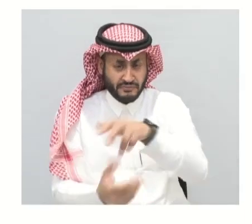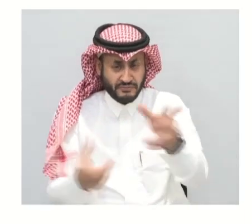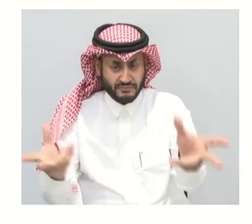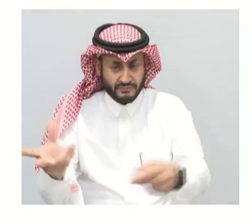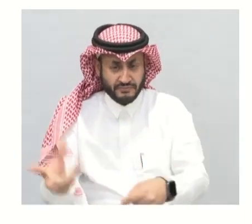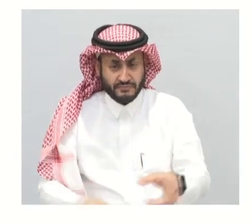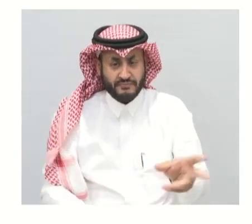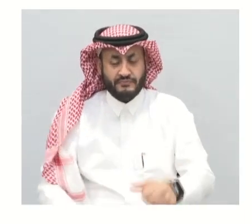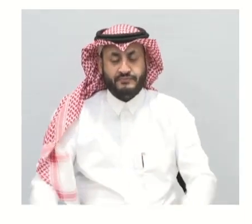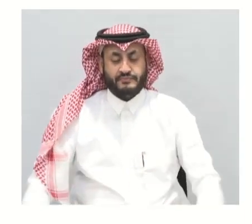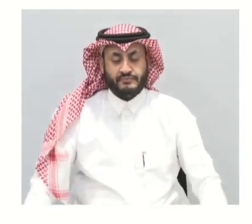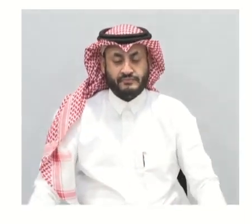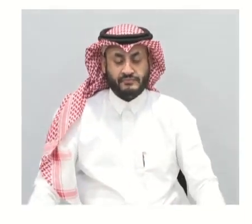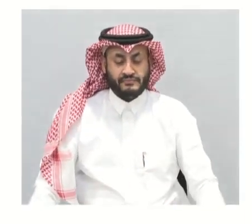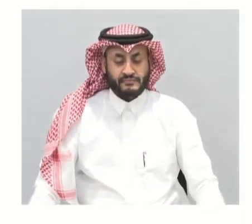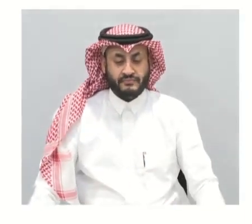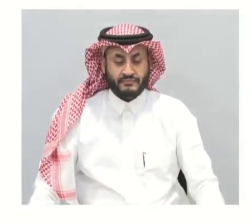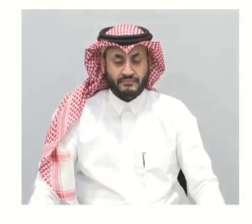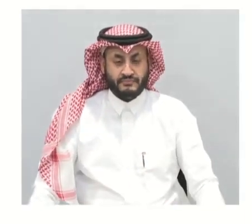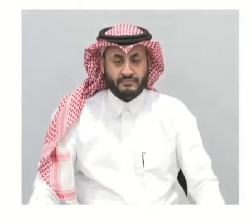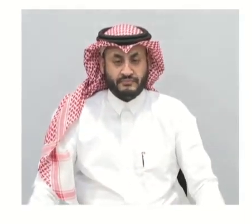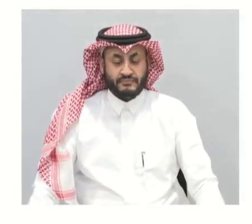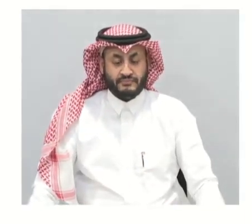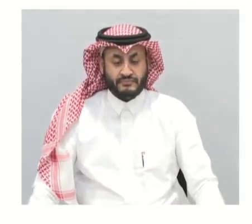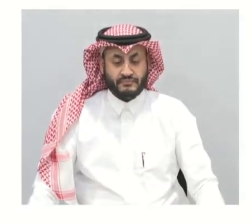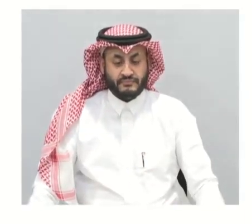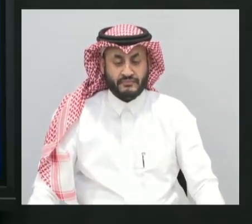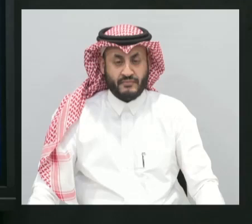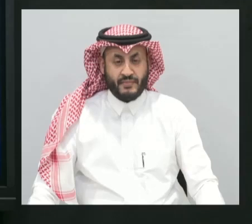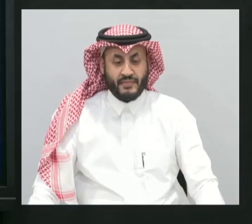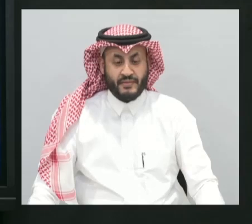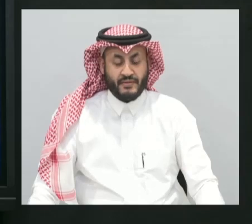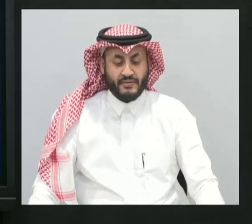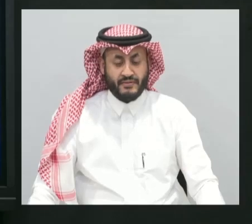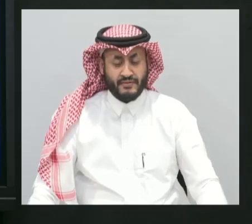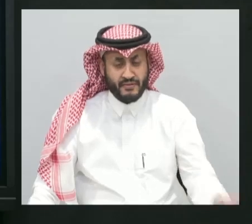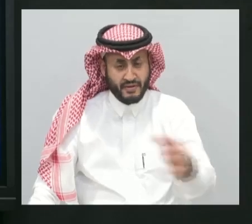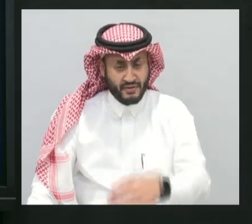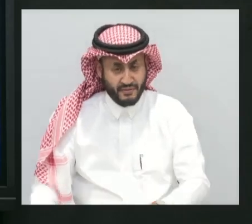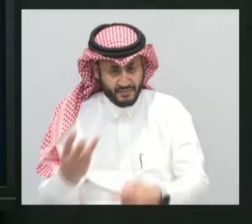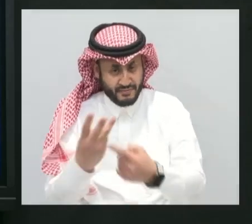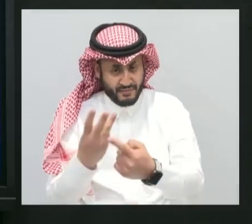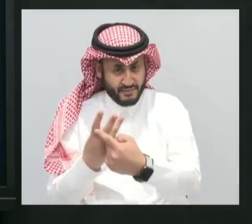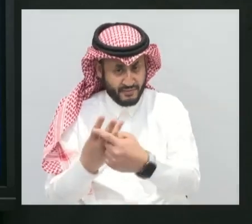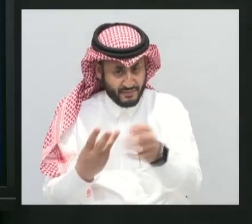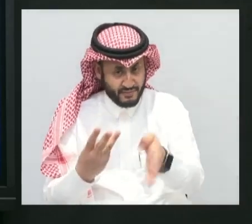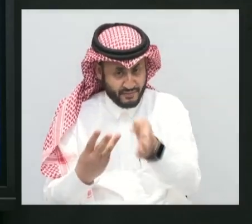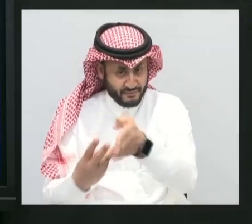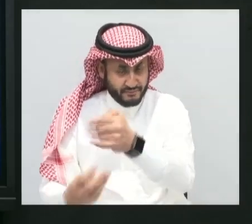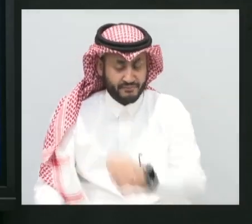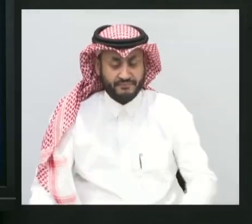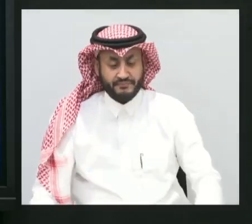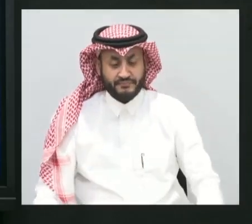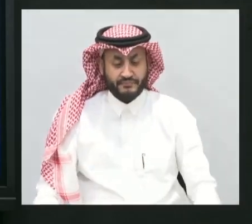وكذلك الاستفاده منها بشكل كبير جدا اما بالنسبه للقواعد الثلاثه التي ذكرناها والتي